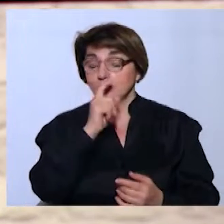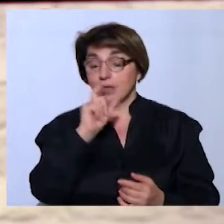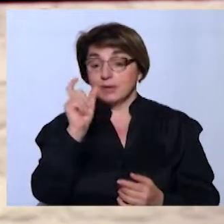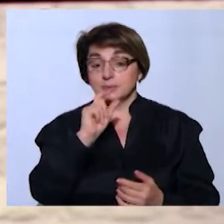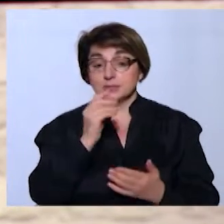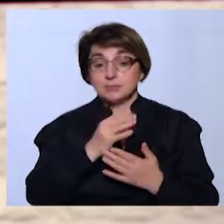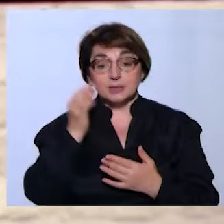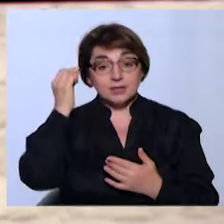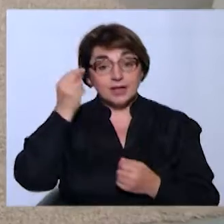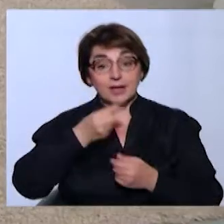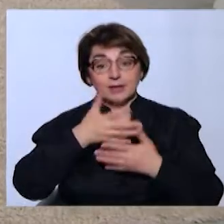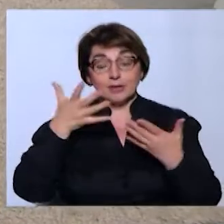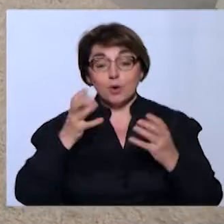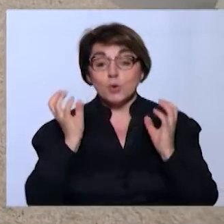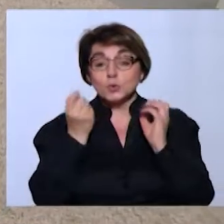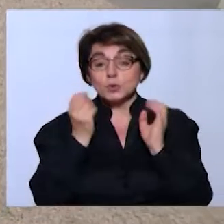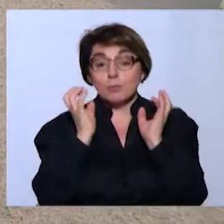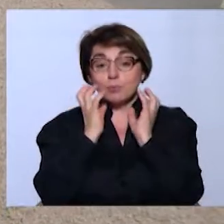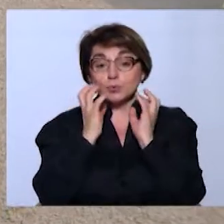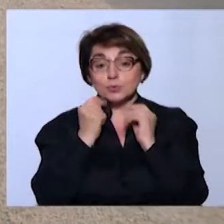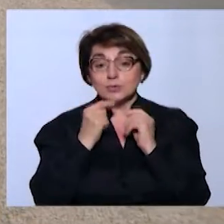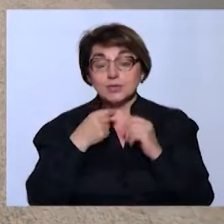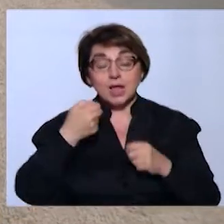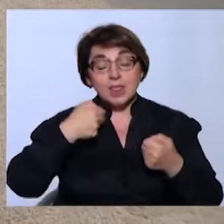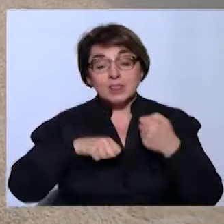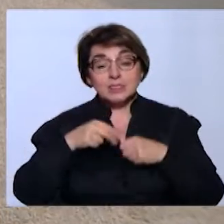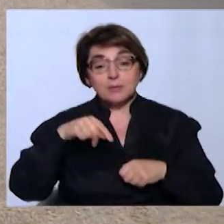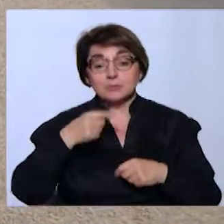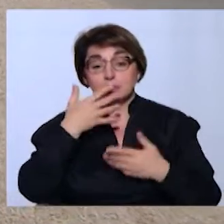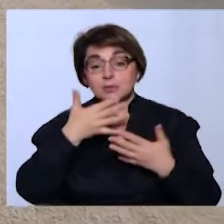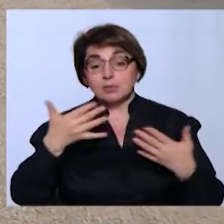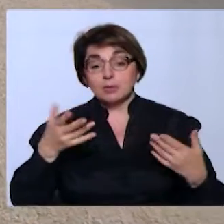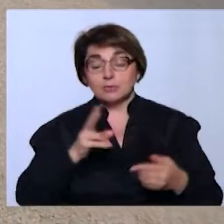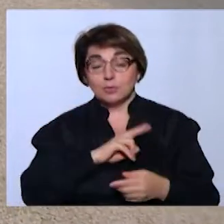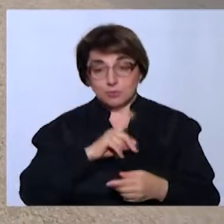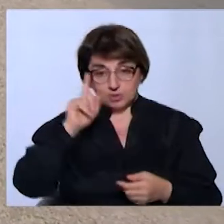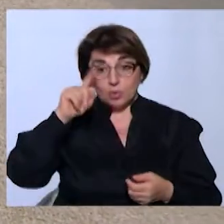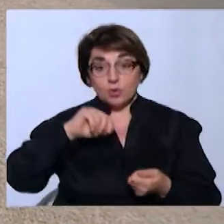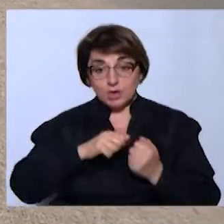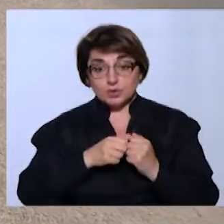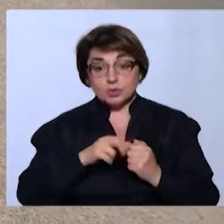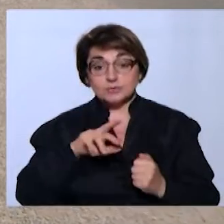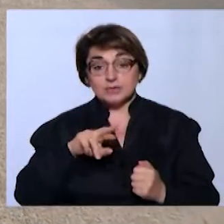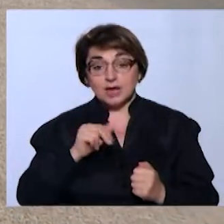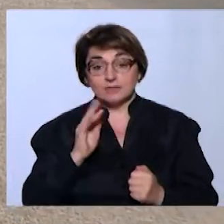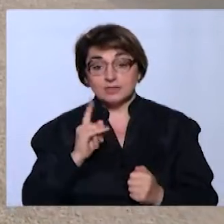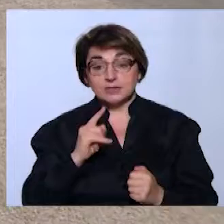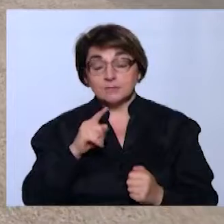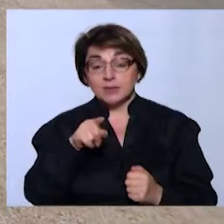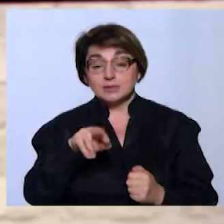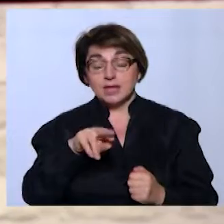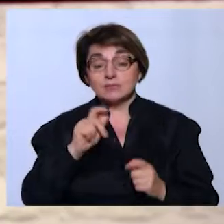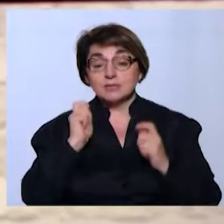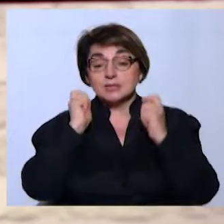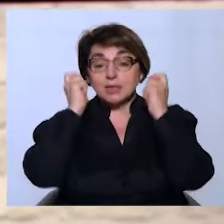და ქერათმა, პუტკუნა რომ არის და ნამცხრები რომ უყვარს. გახსოვთ ხომ დავითი? დავითს დაბადების დღე